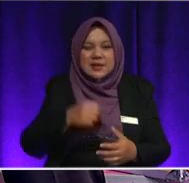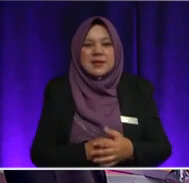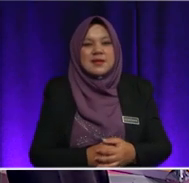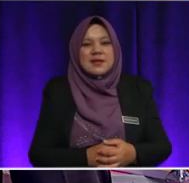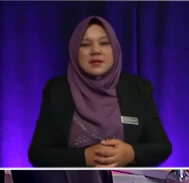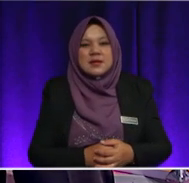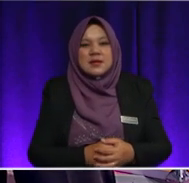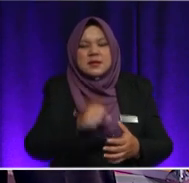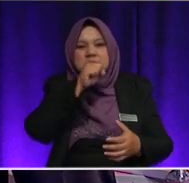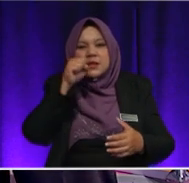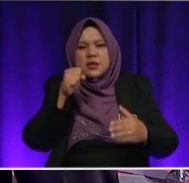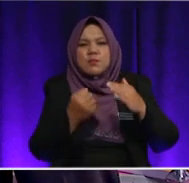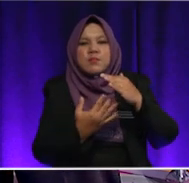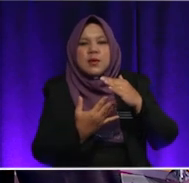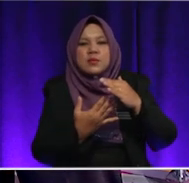ini